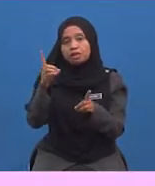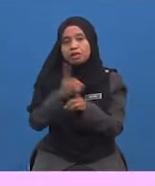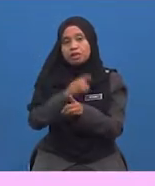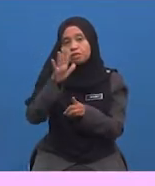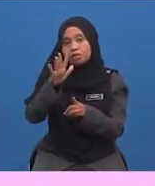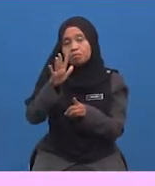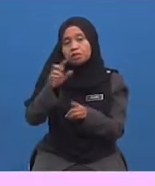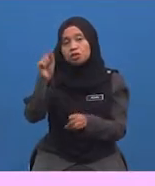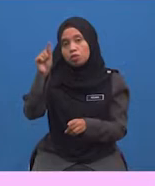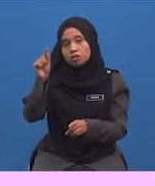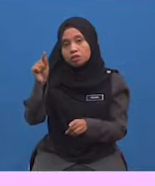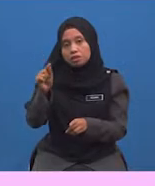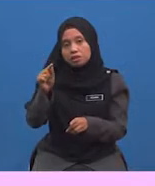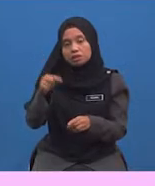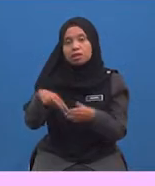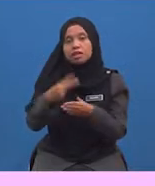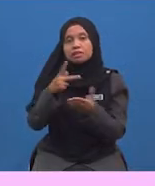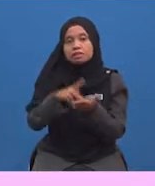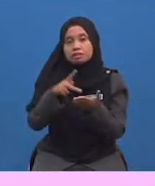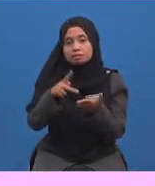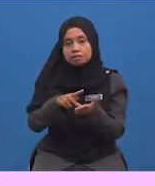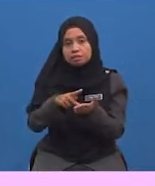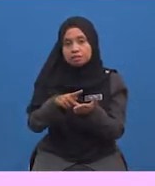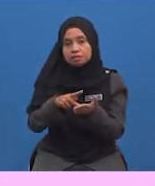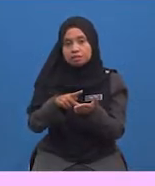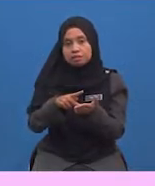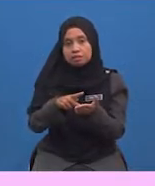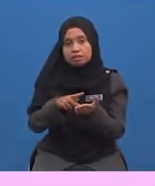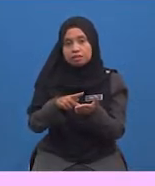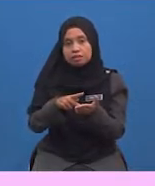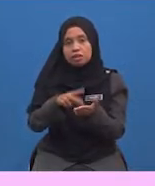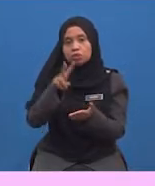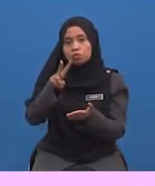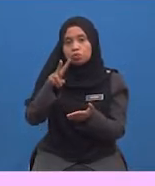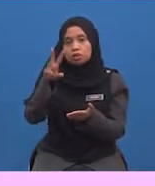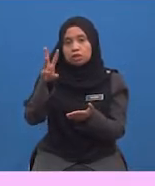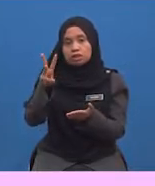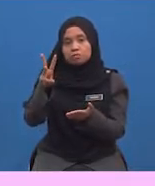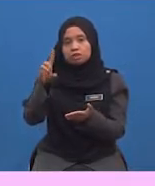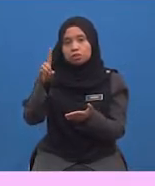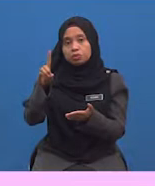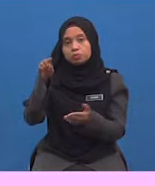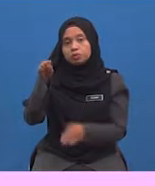3. Hasil pengiraan isi padu hemisfera ialah